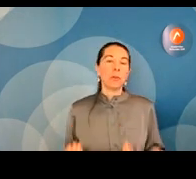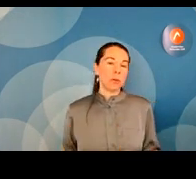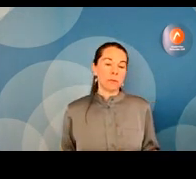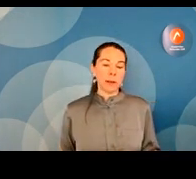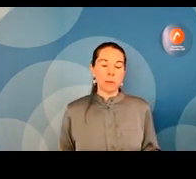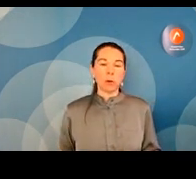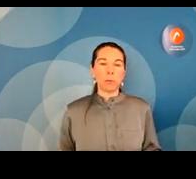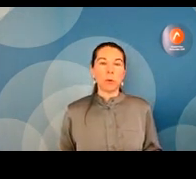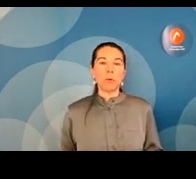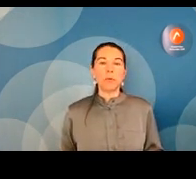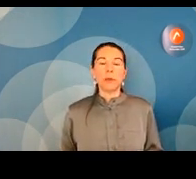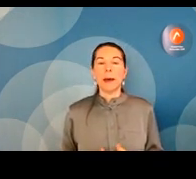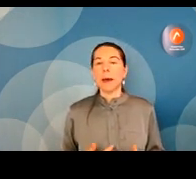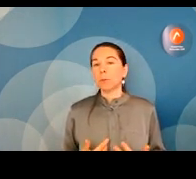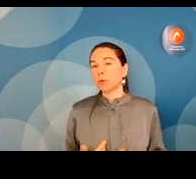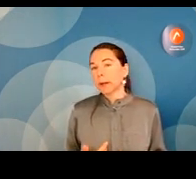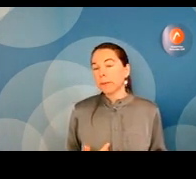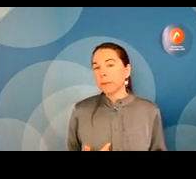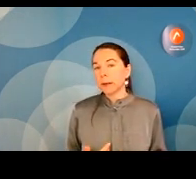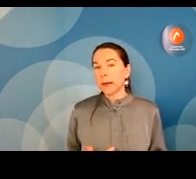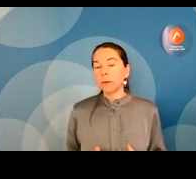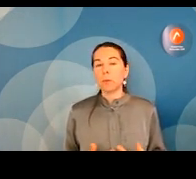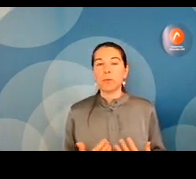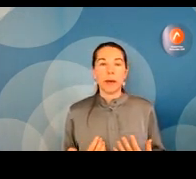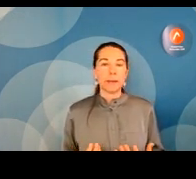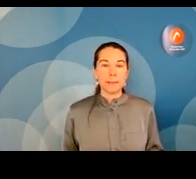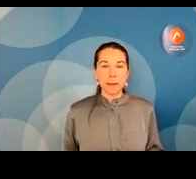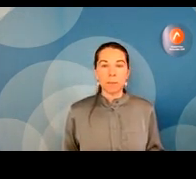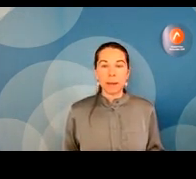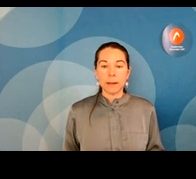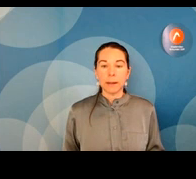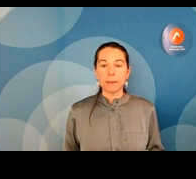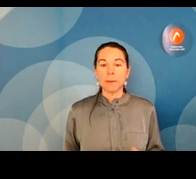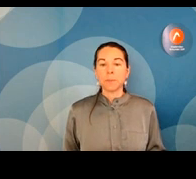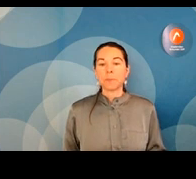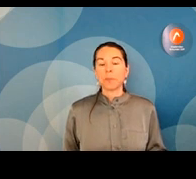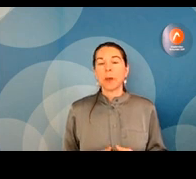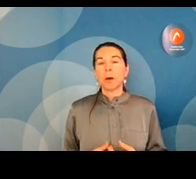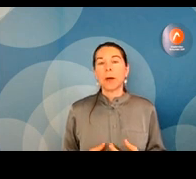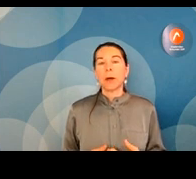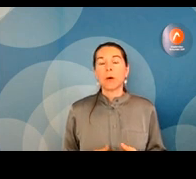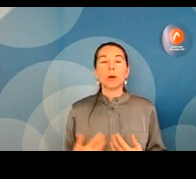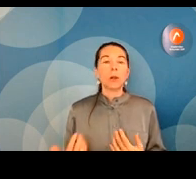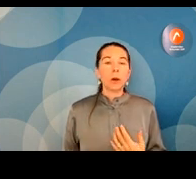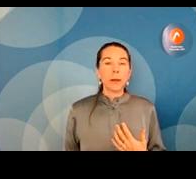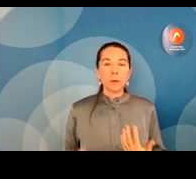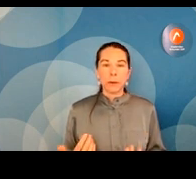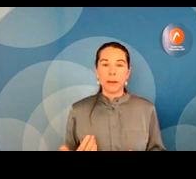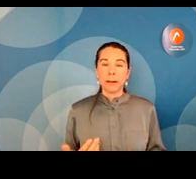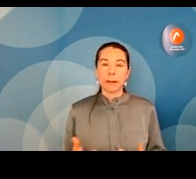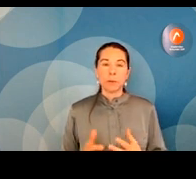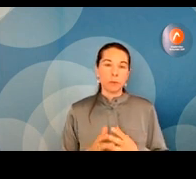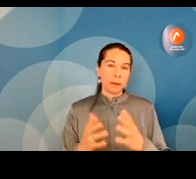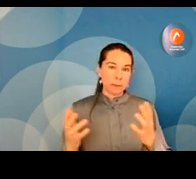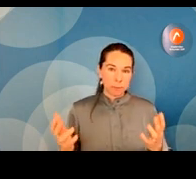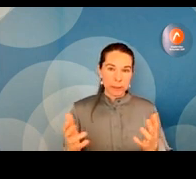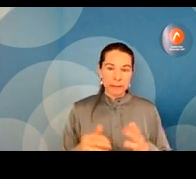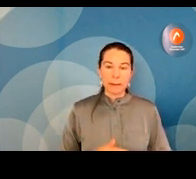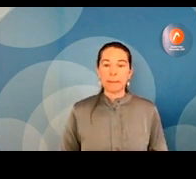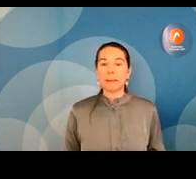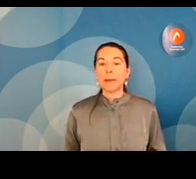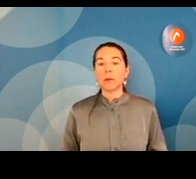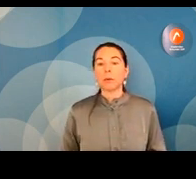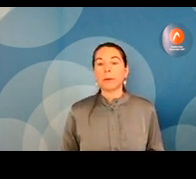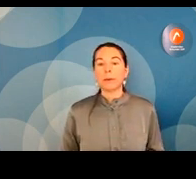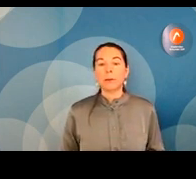och normer styr väldigt mycket om hur vi är mot varandra, hur vi är i samhället. Och lagar och regler som finns på